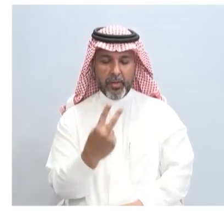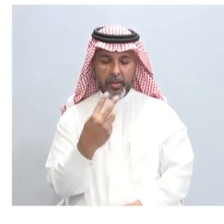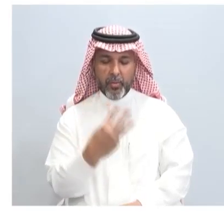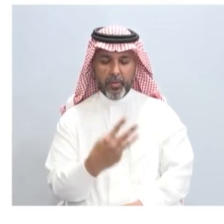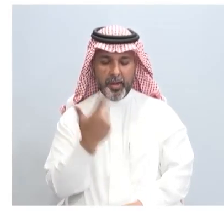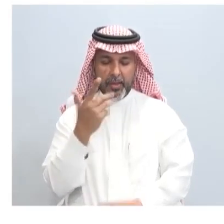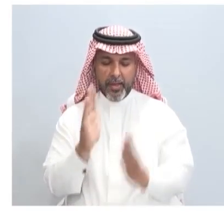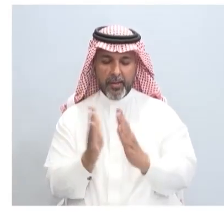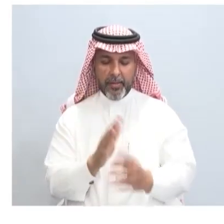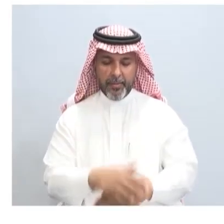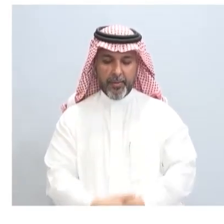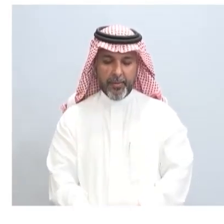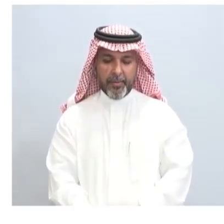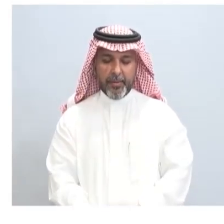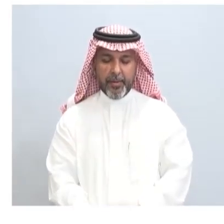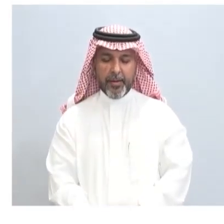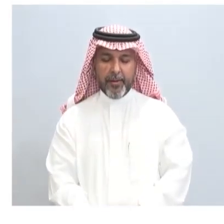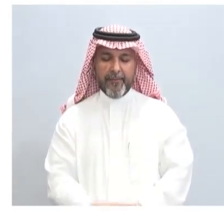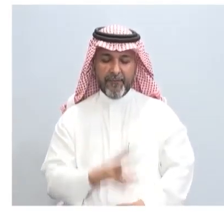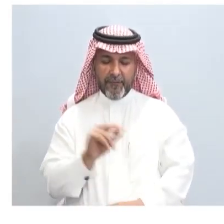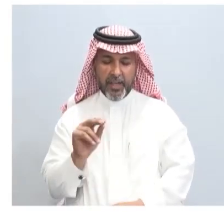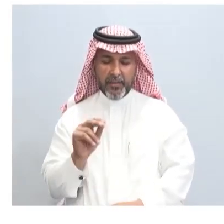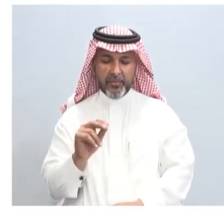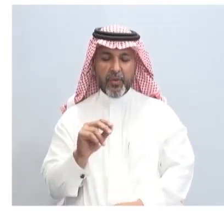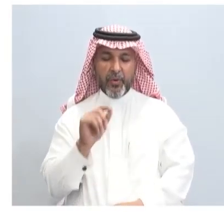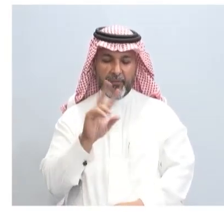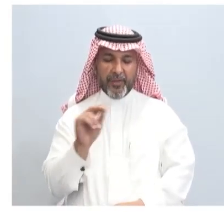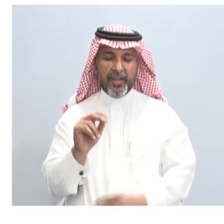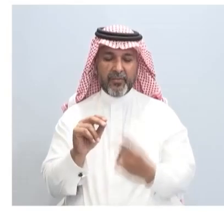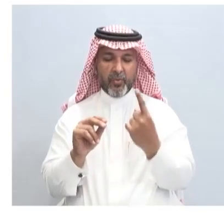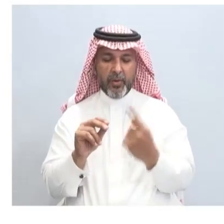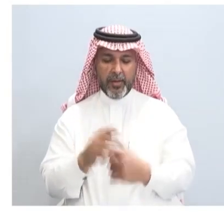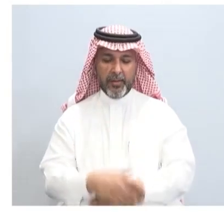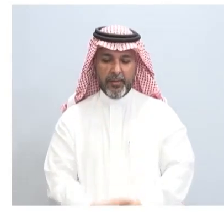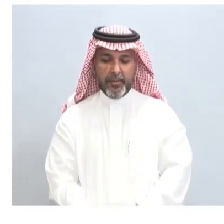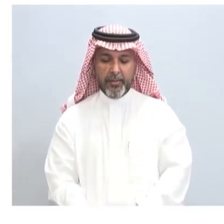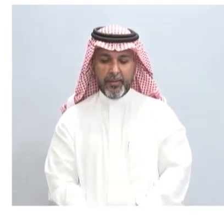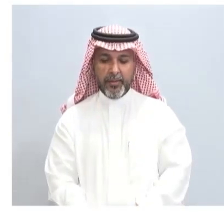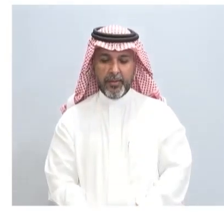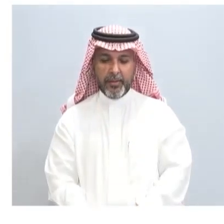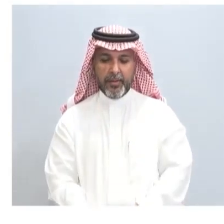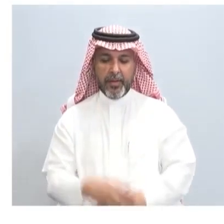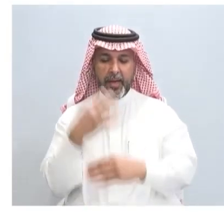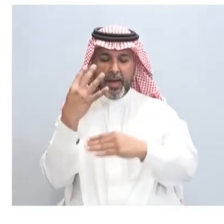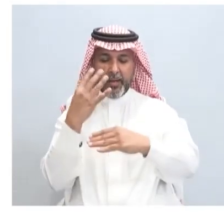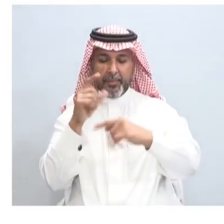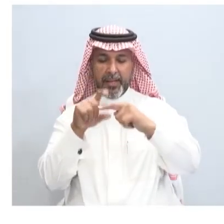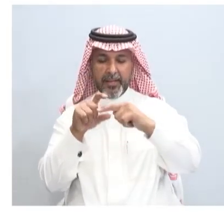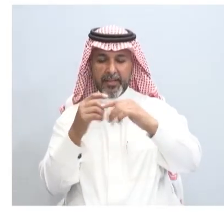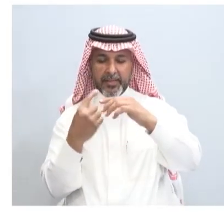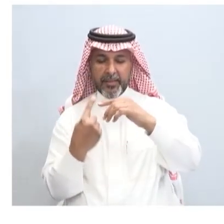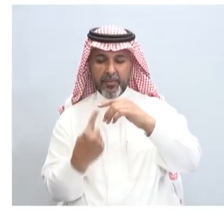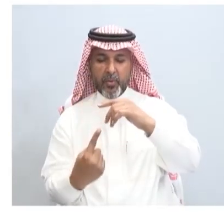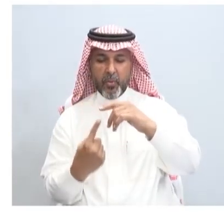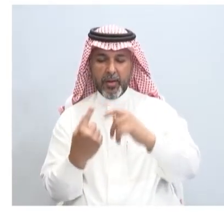فانت عندك الاربعه ارقام هذه فيها تكرار ولا ما فيها تكرار فيها تكرار فبالتالي بتقول والله هذه عباره عن اربعه فكتوريا والتكرار